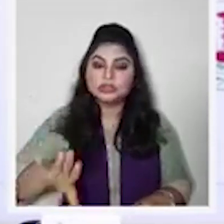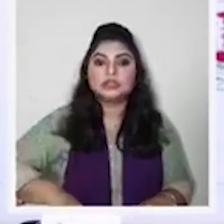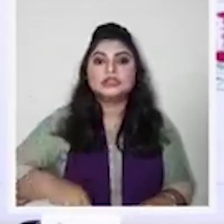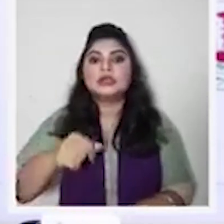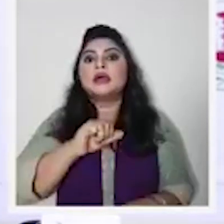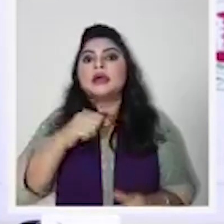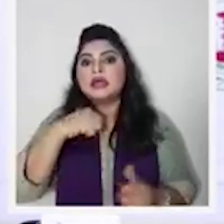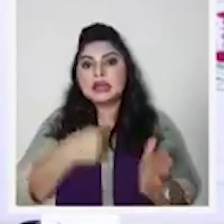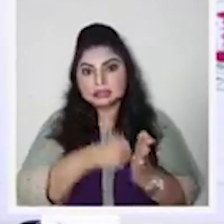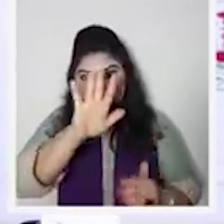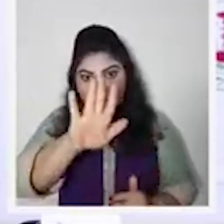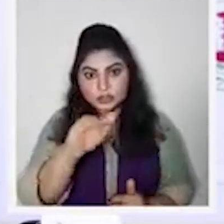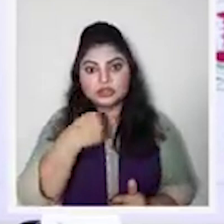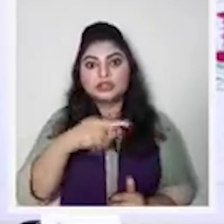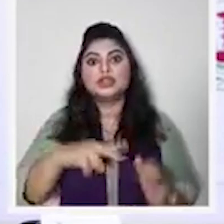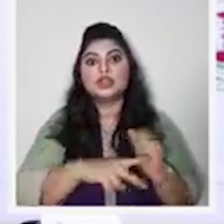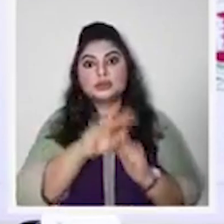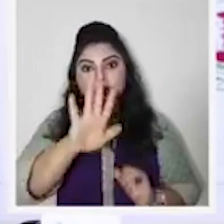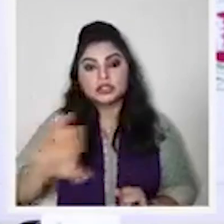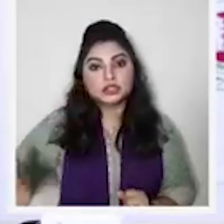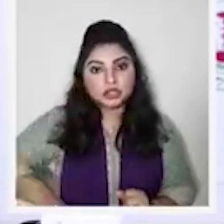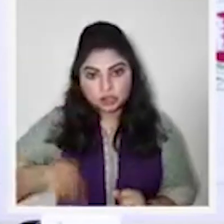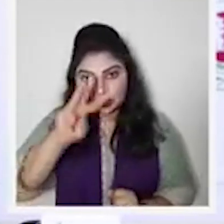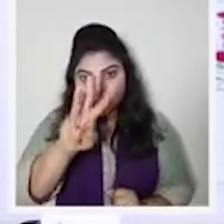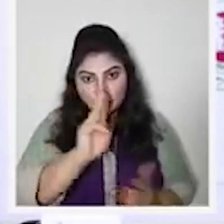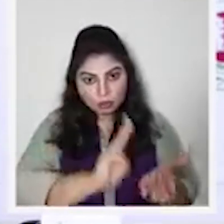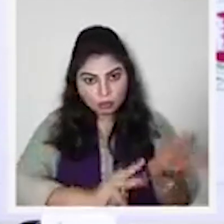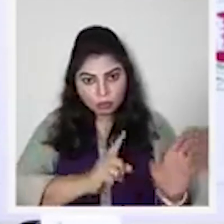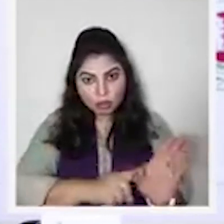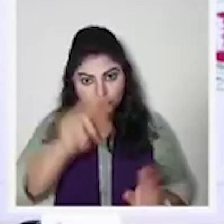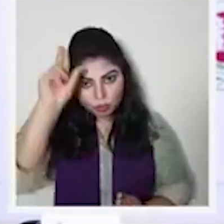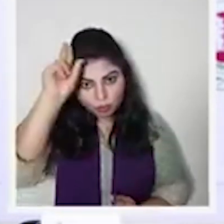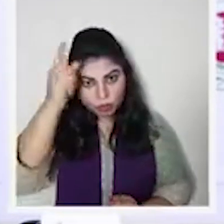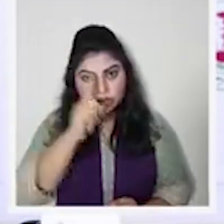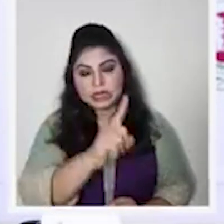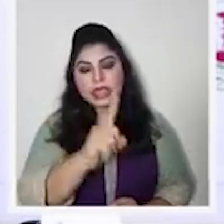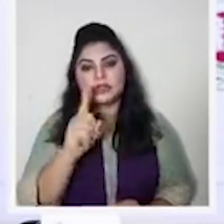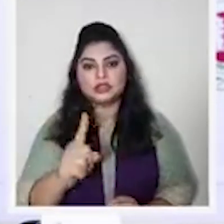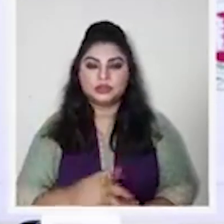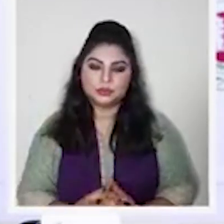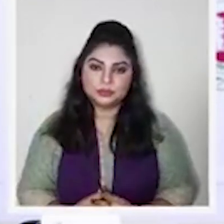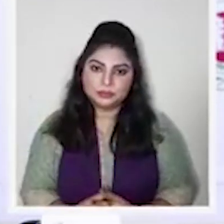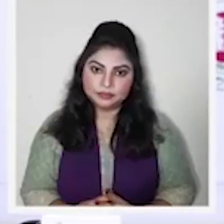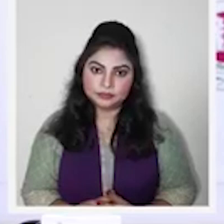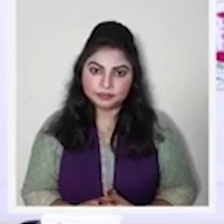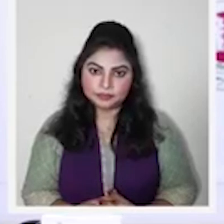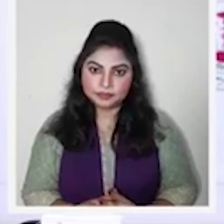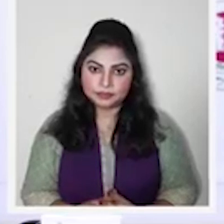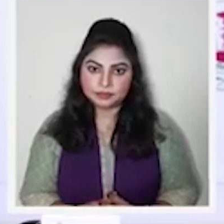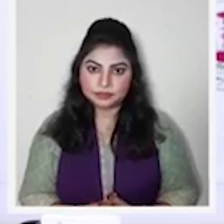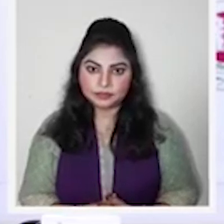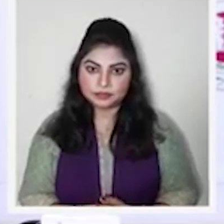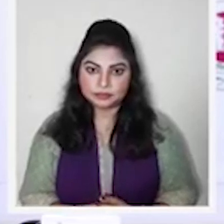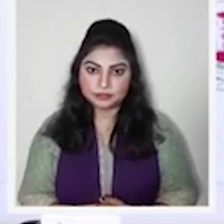24 ঘন্টায় বিভাগ ভিত্তি যে মৃত্যু, ঢাকা বিভাগে 14 জন, খুলনা 6 জন, রাজশাহী 5 জন, সিলেট 4 জন, চট্টগ্রাম